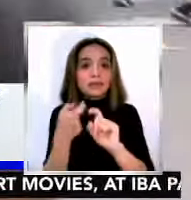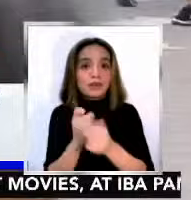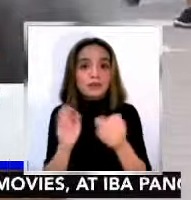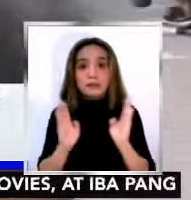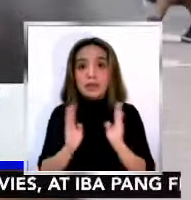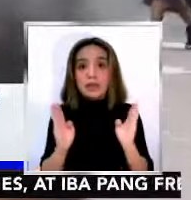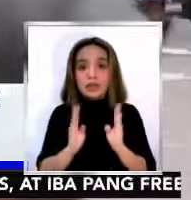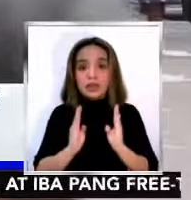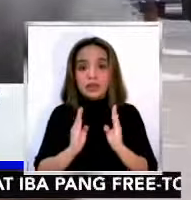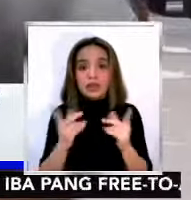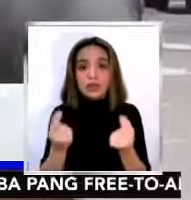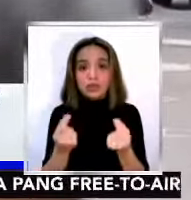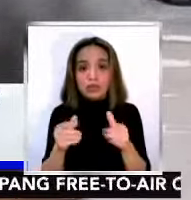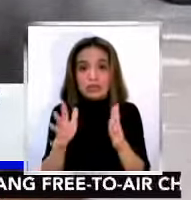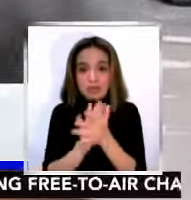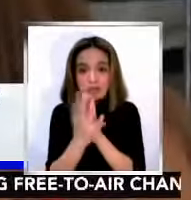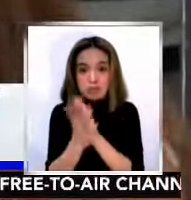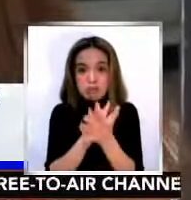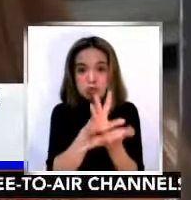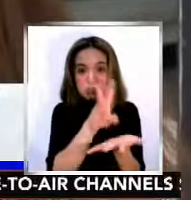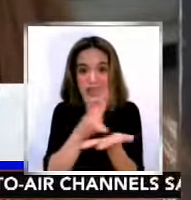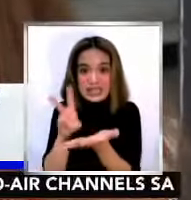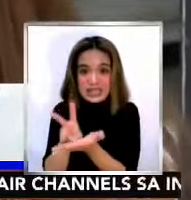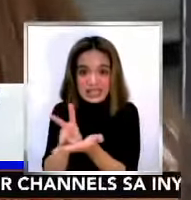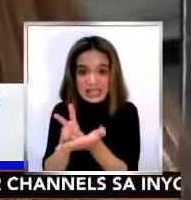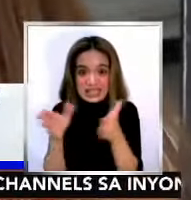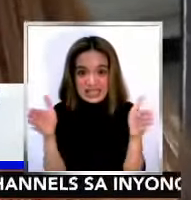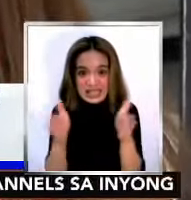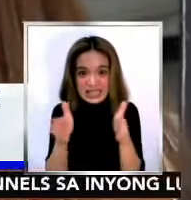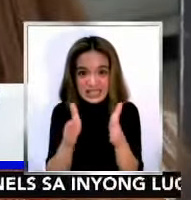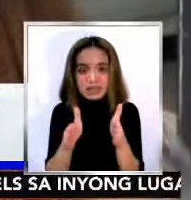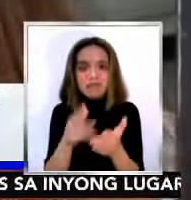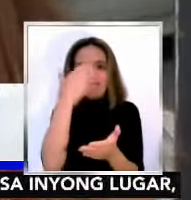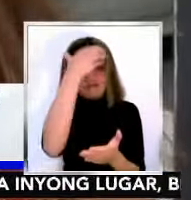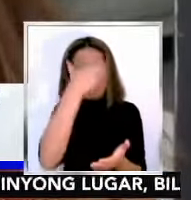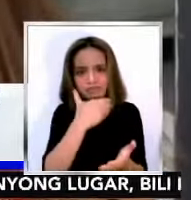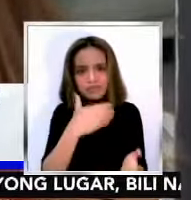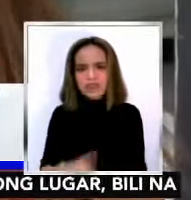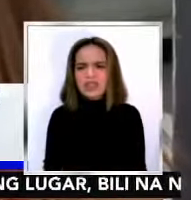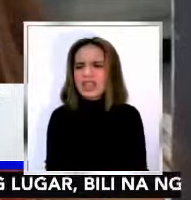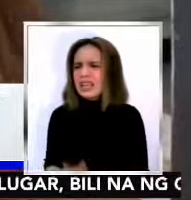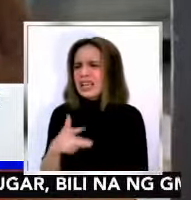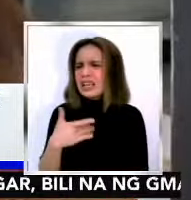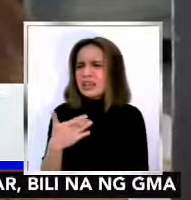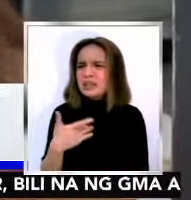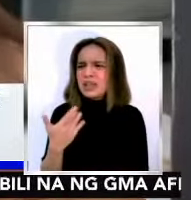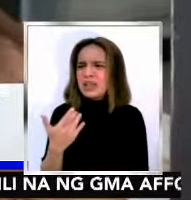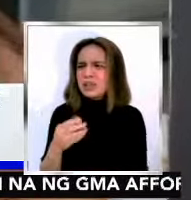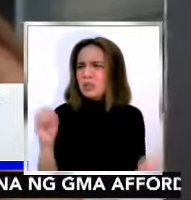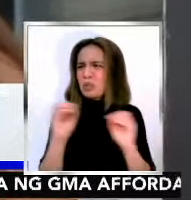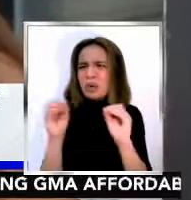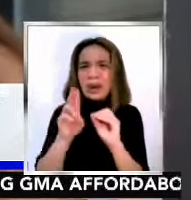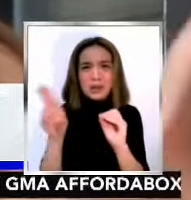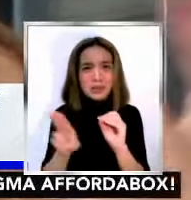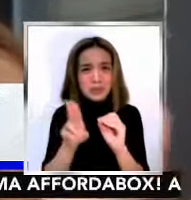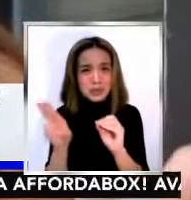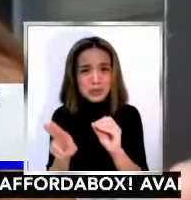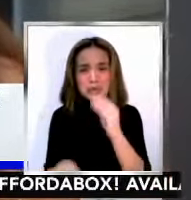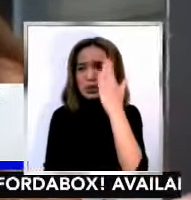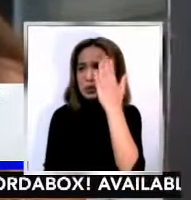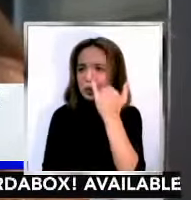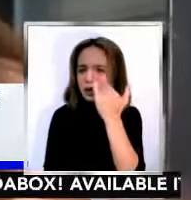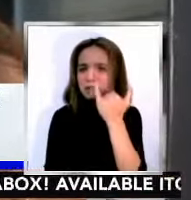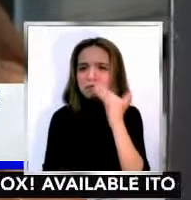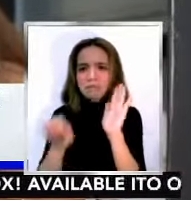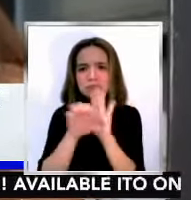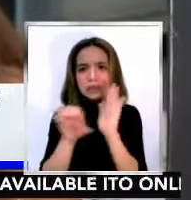spaces na lang dapat magsuot ng mga face shield. Parang wala rin pong gamit kasi katulad po pagpapasok